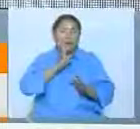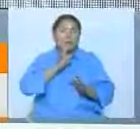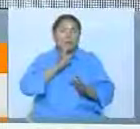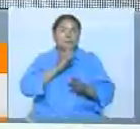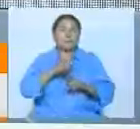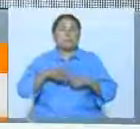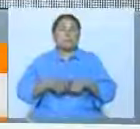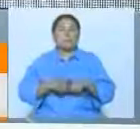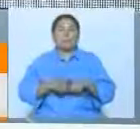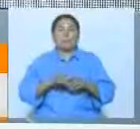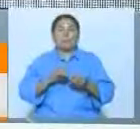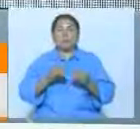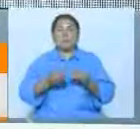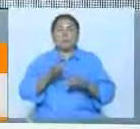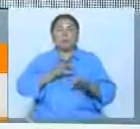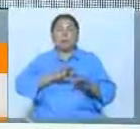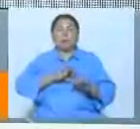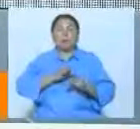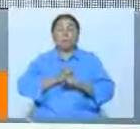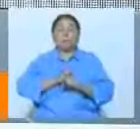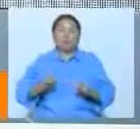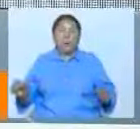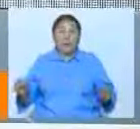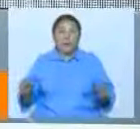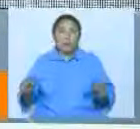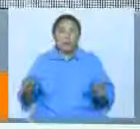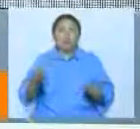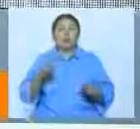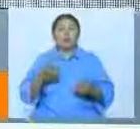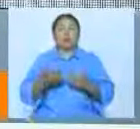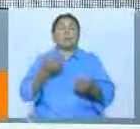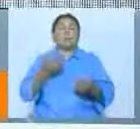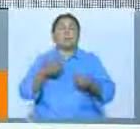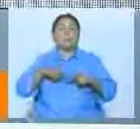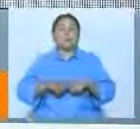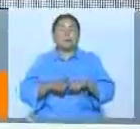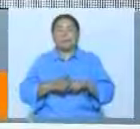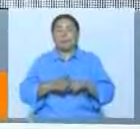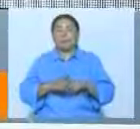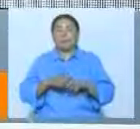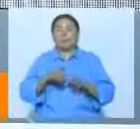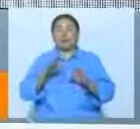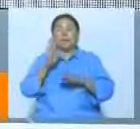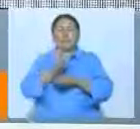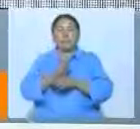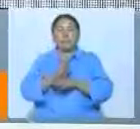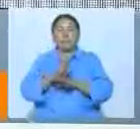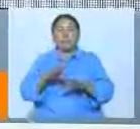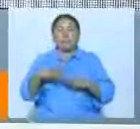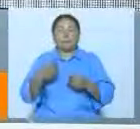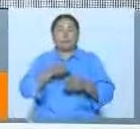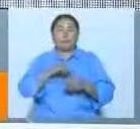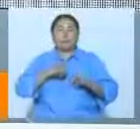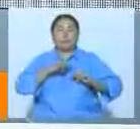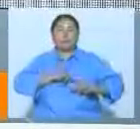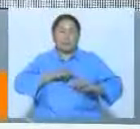Ауызсуды техникалық мәселеге пайдалануға болмайды. Бірақ та ертеректе оларға техникалық шарттар берілгендіктен олар өзінің жұмысын